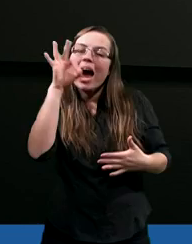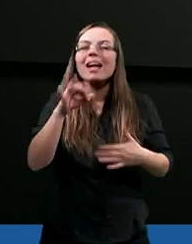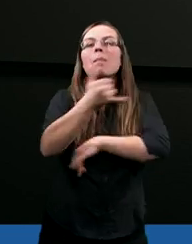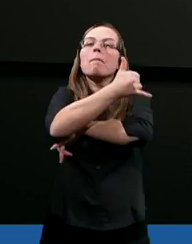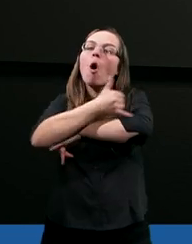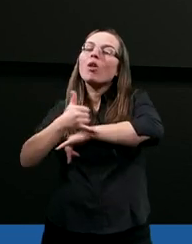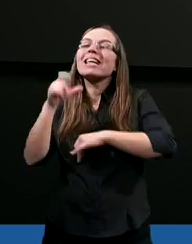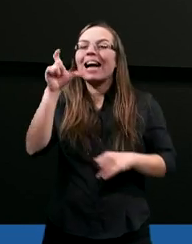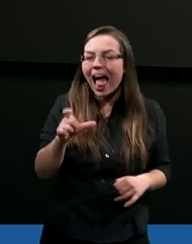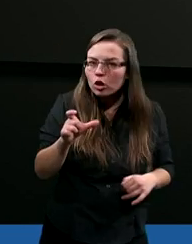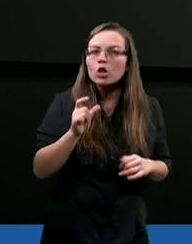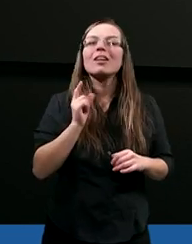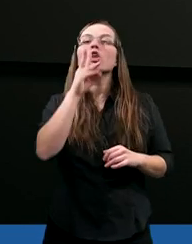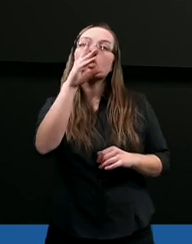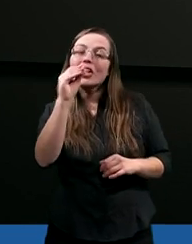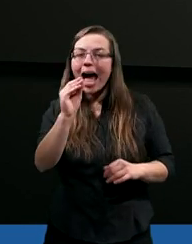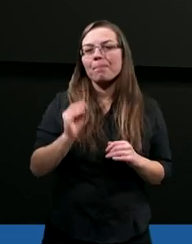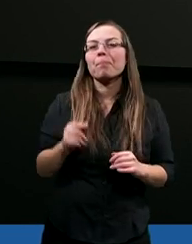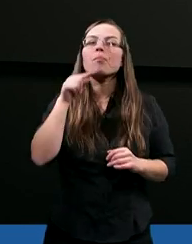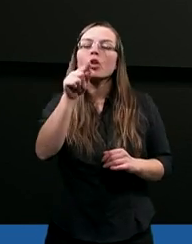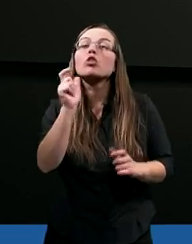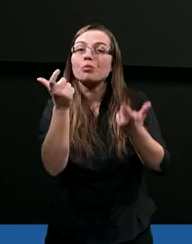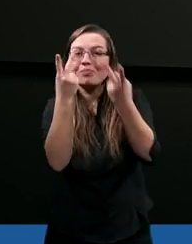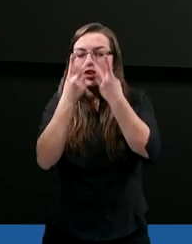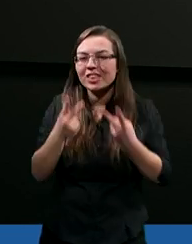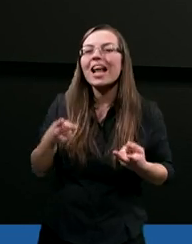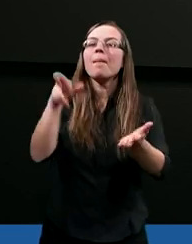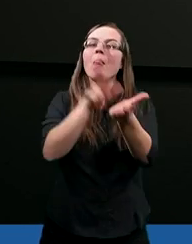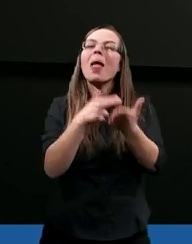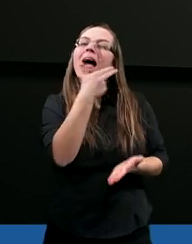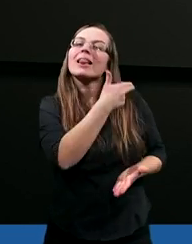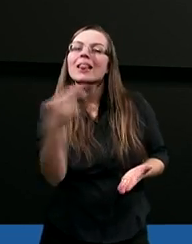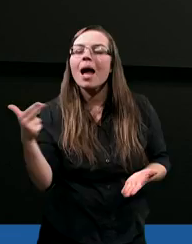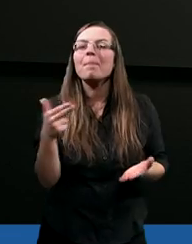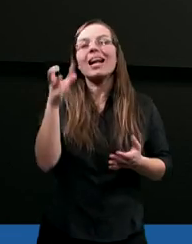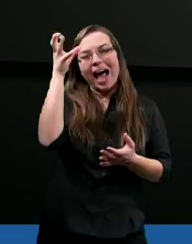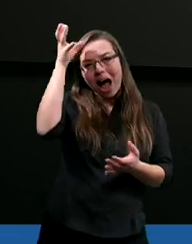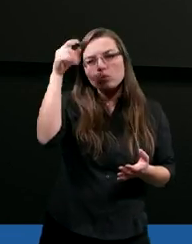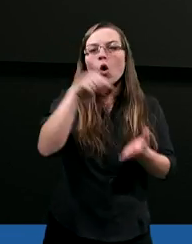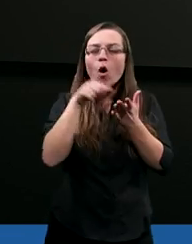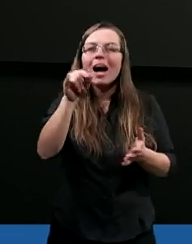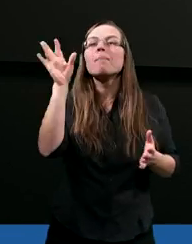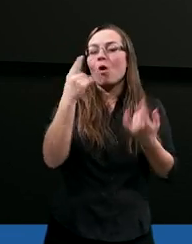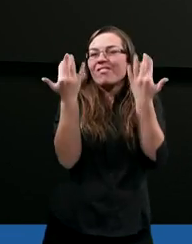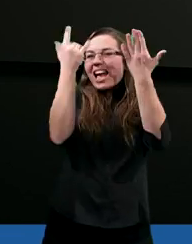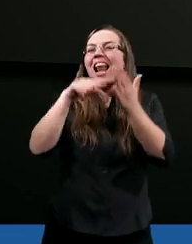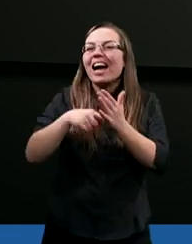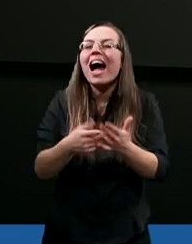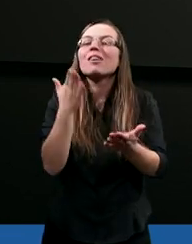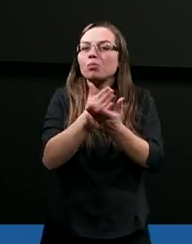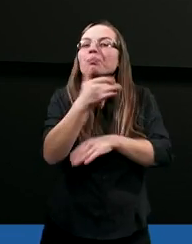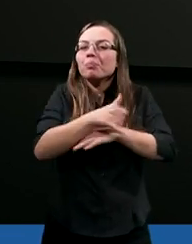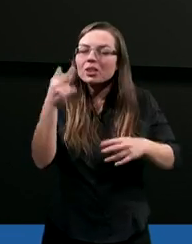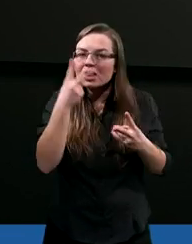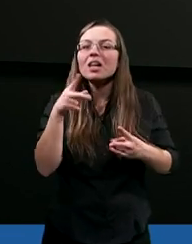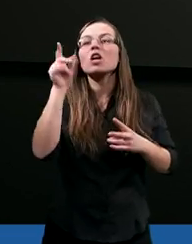podkreślić, że co czytamy na temat tego autora, bośmy wiele razy już podkreślali,